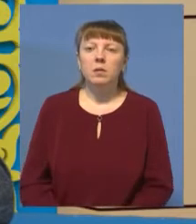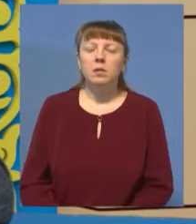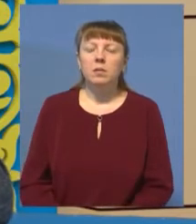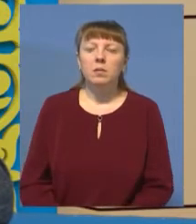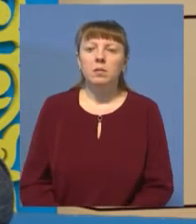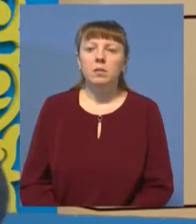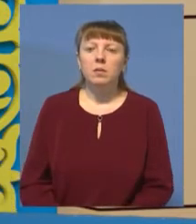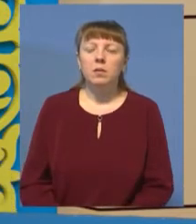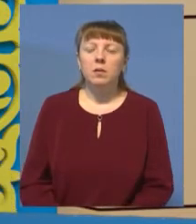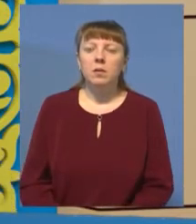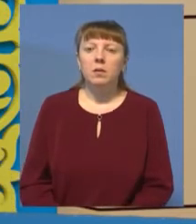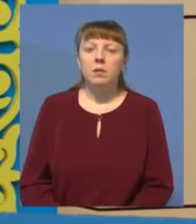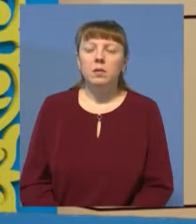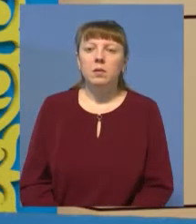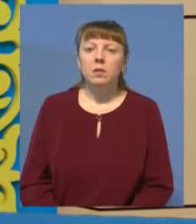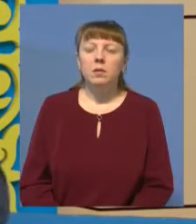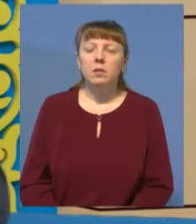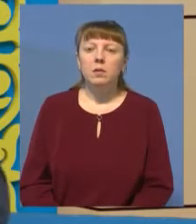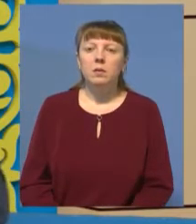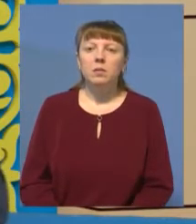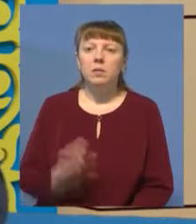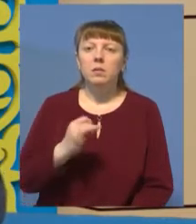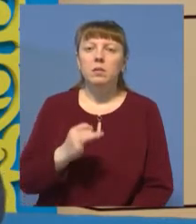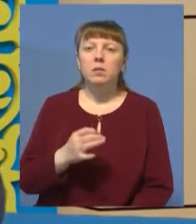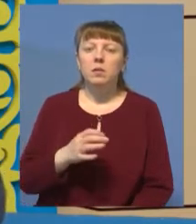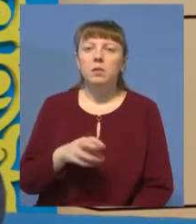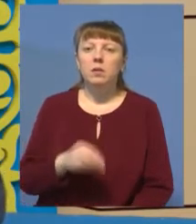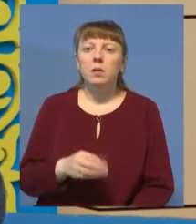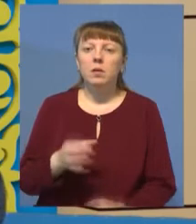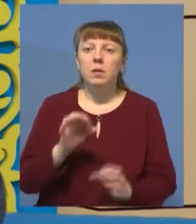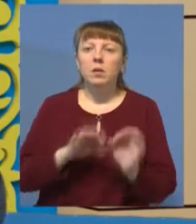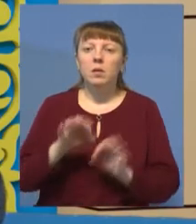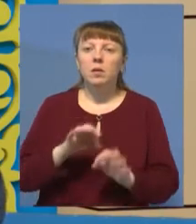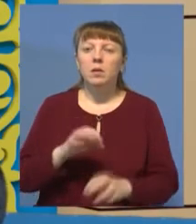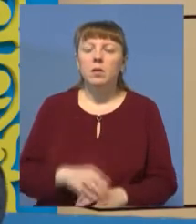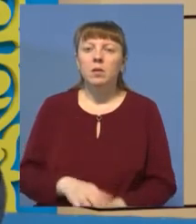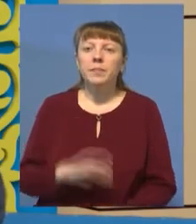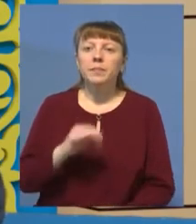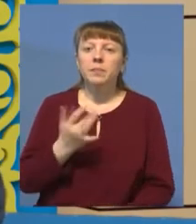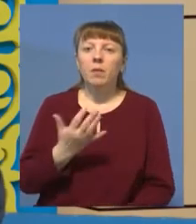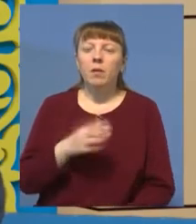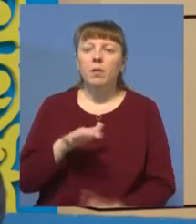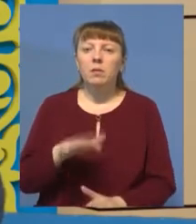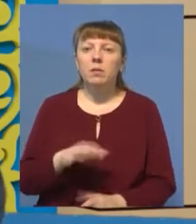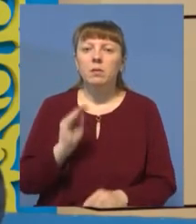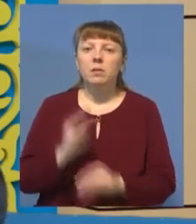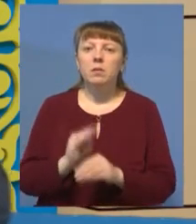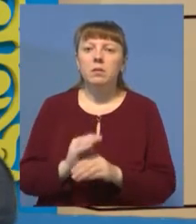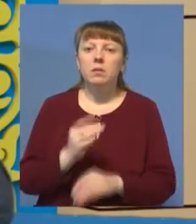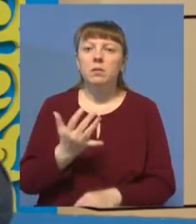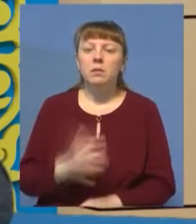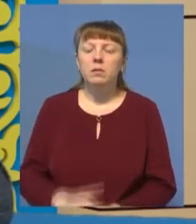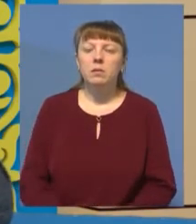вас вопрос. Итак, защита прав потребителей. Прежде всего, давайте поговорим о том, сколько дел к вам поступает, сколько дел